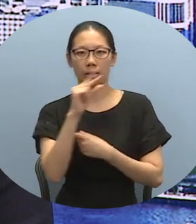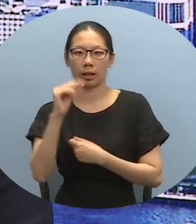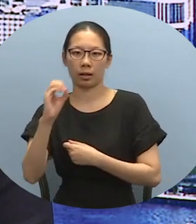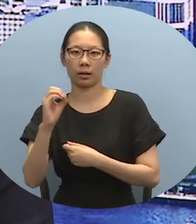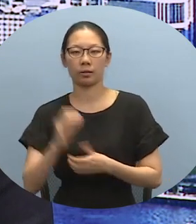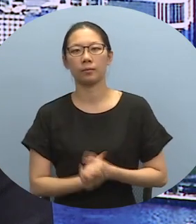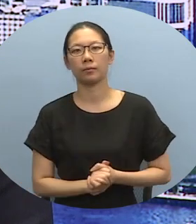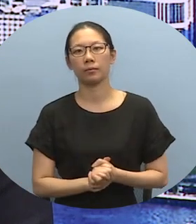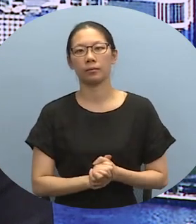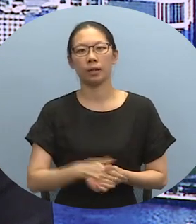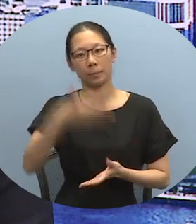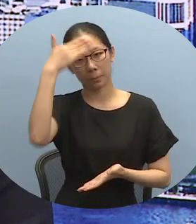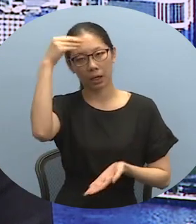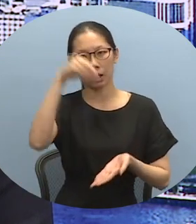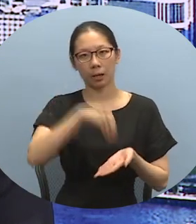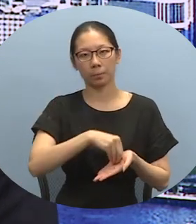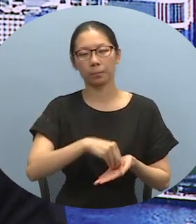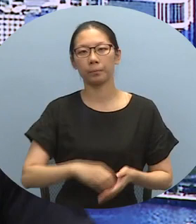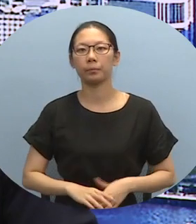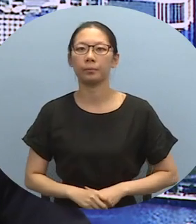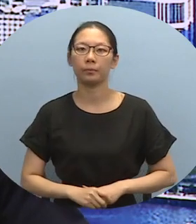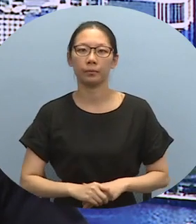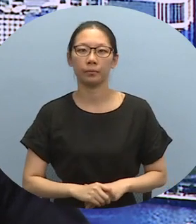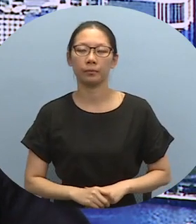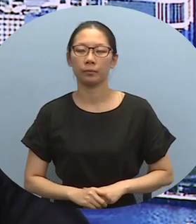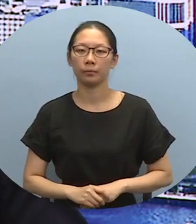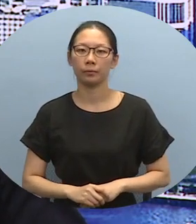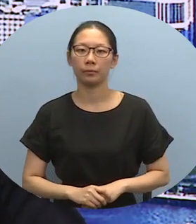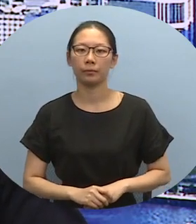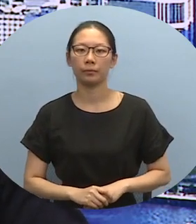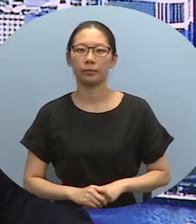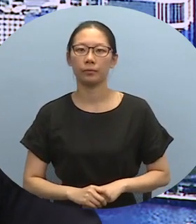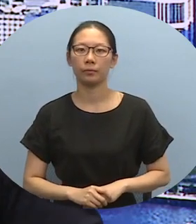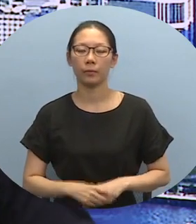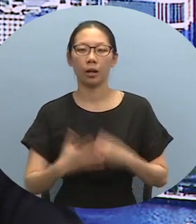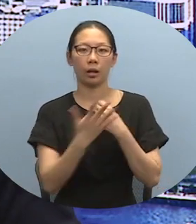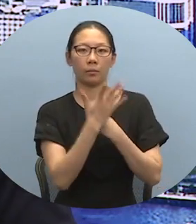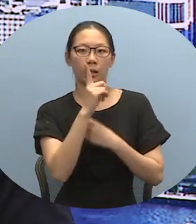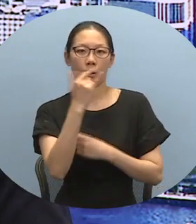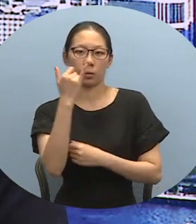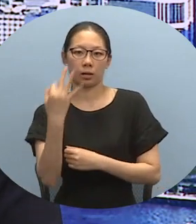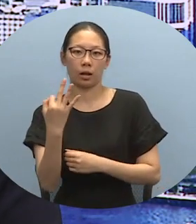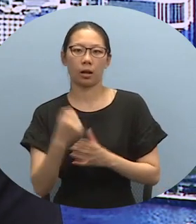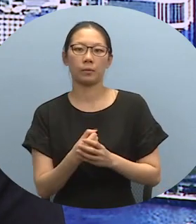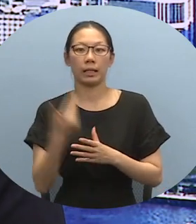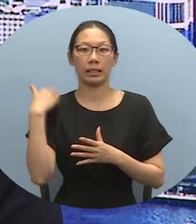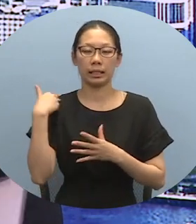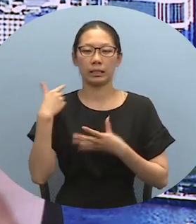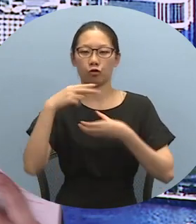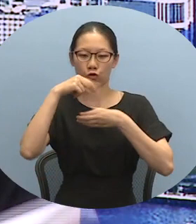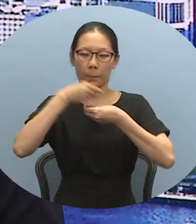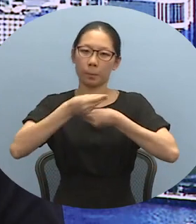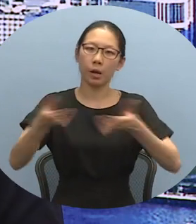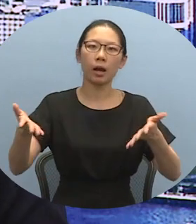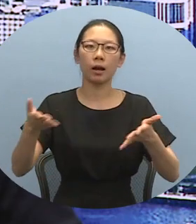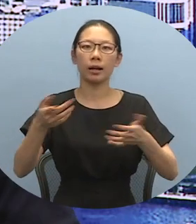個即係派完樽之後就發現佢哋係一個確診個案啦。咁5163咧，就係、是、當日我哋派樽嗰日咧，佢就